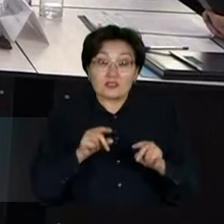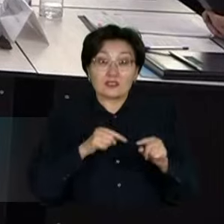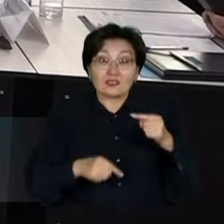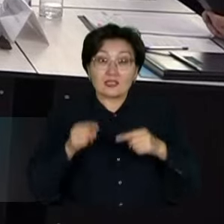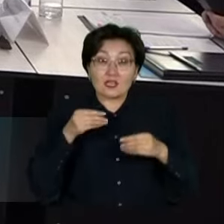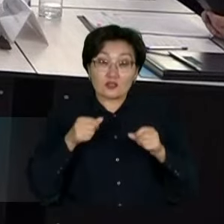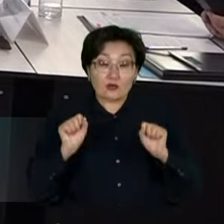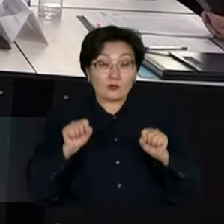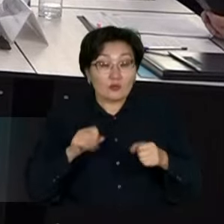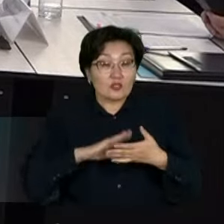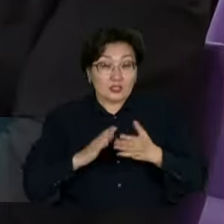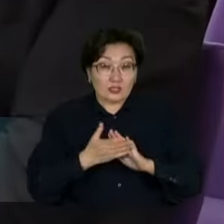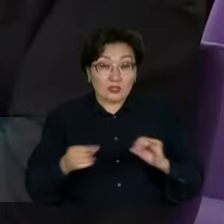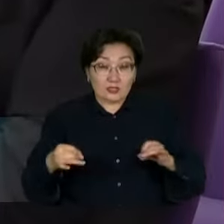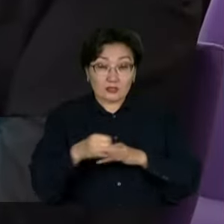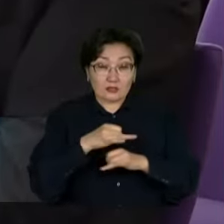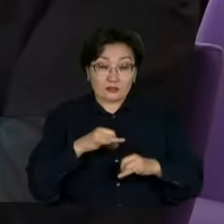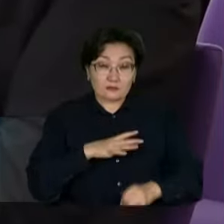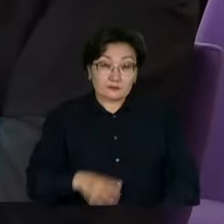тигізуі мүмкін жағдайлар да қаралды.